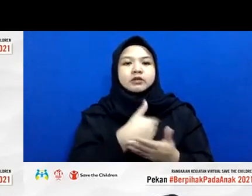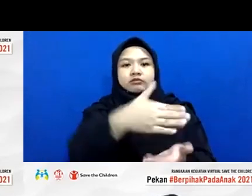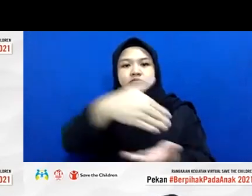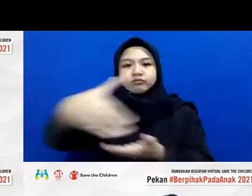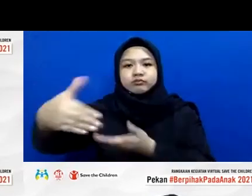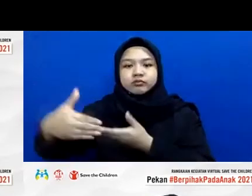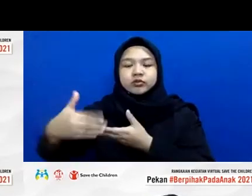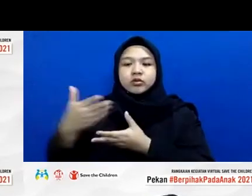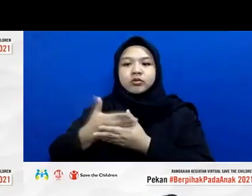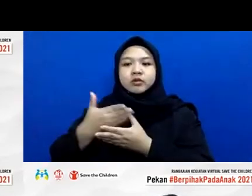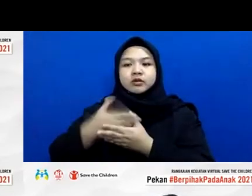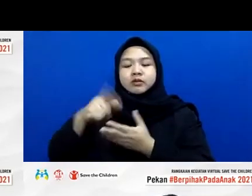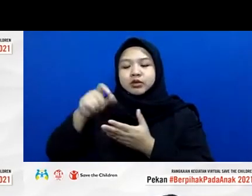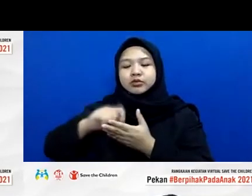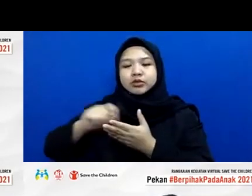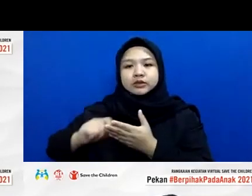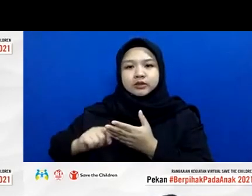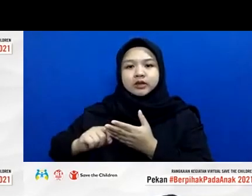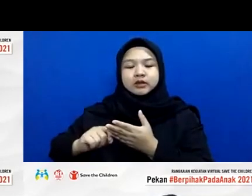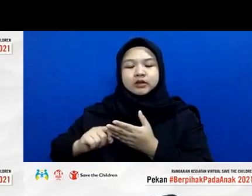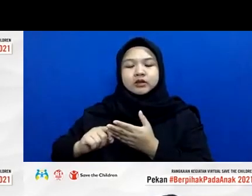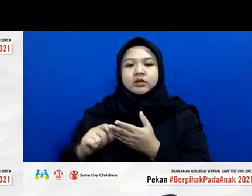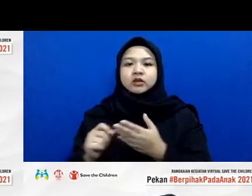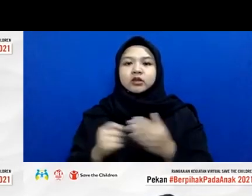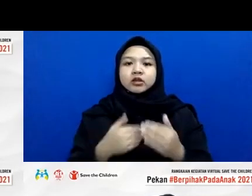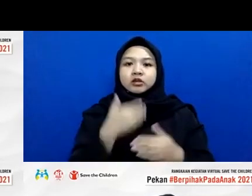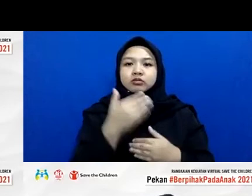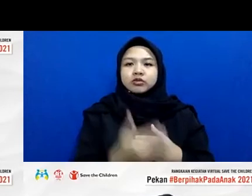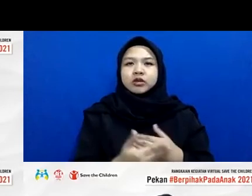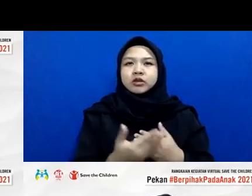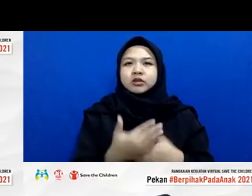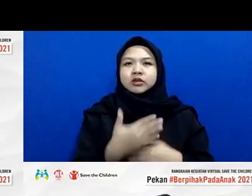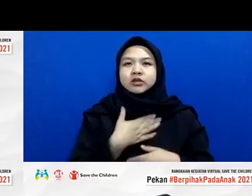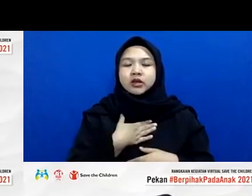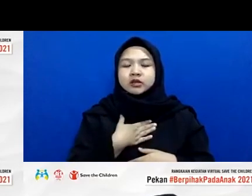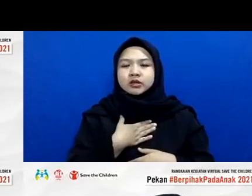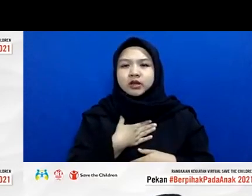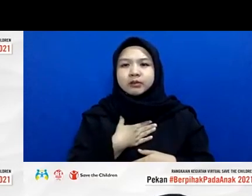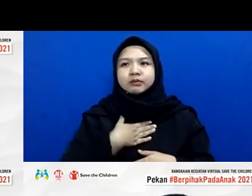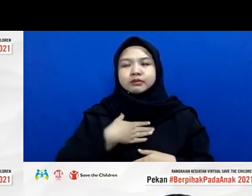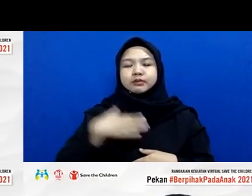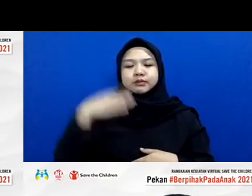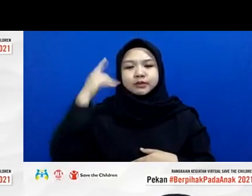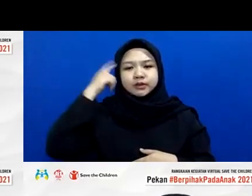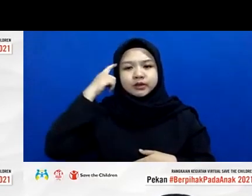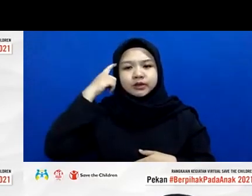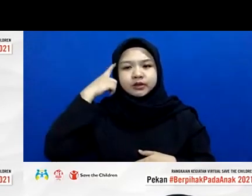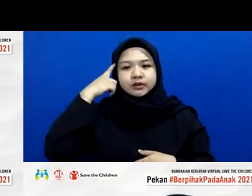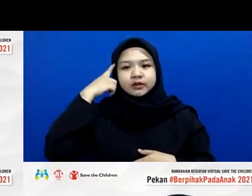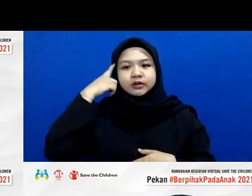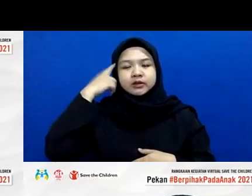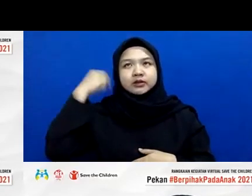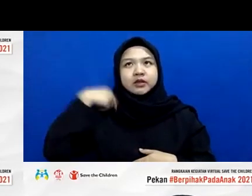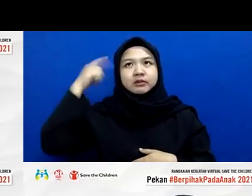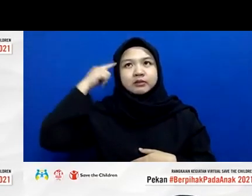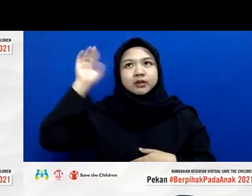mendokumentasikannya melalui tulisan-tulisan. Kemudian saya sih pikiran liar saya gitu